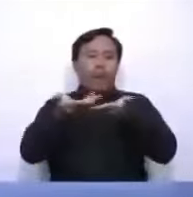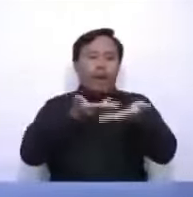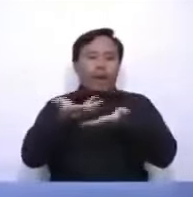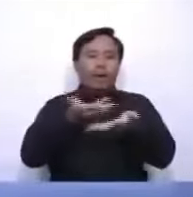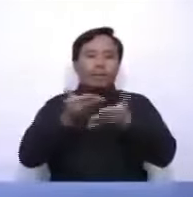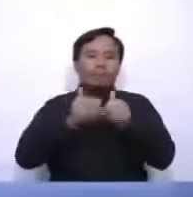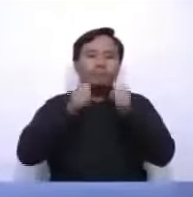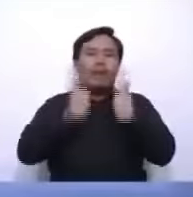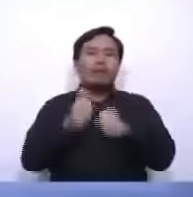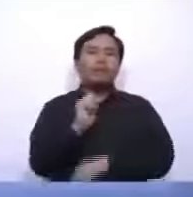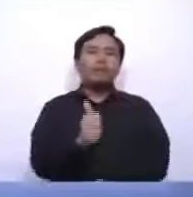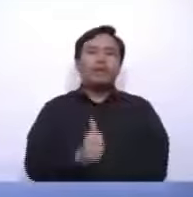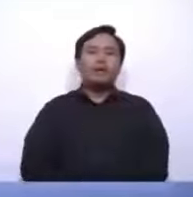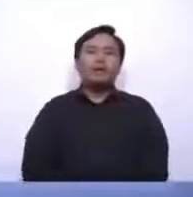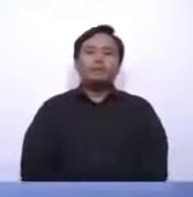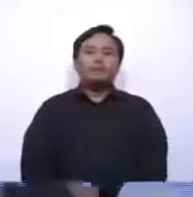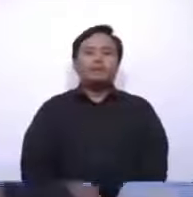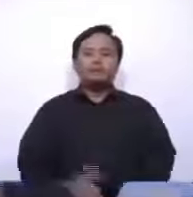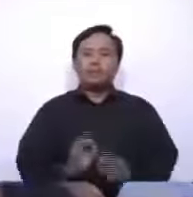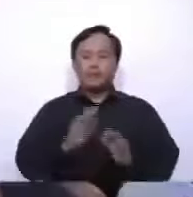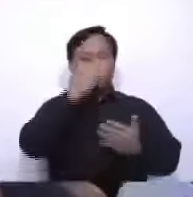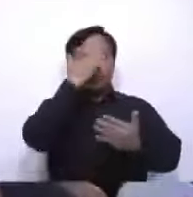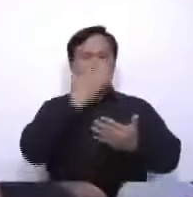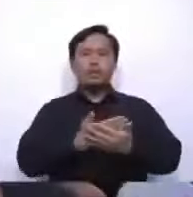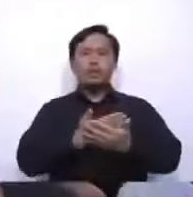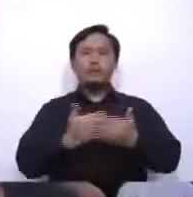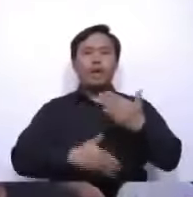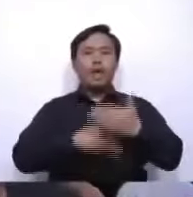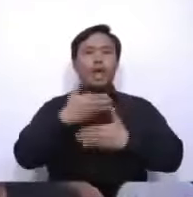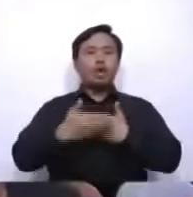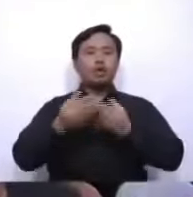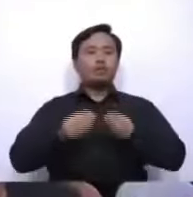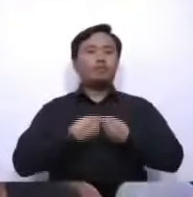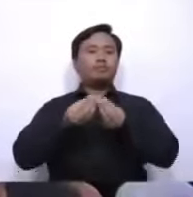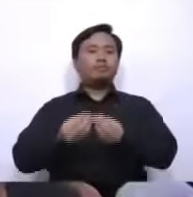yang sebaik-baiknya. Baik, Bapak, waktu Anda habis. Terima kasih.